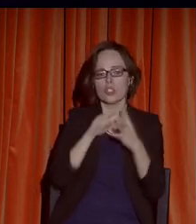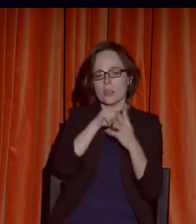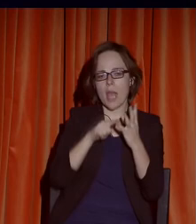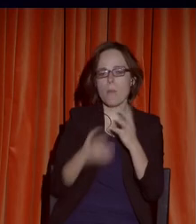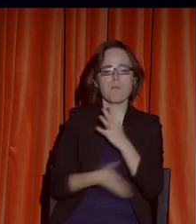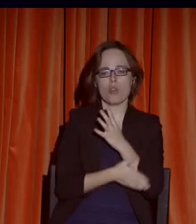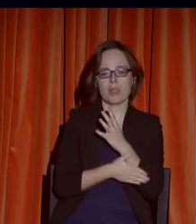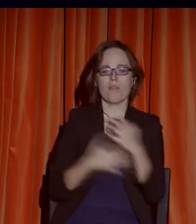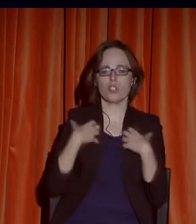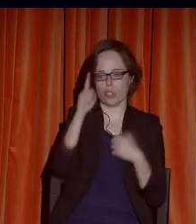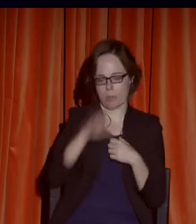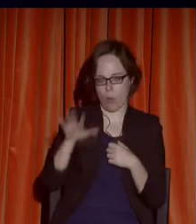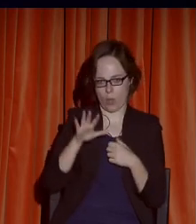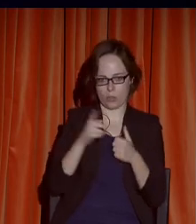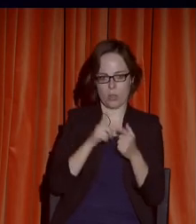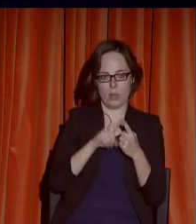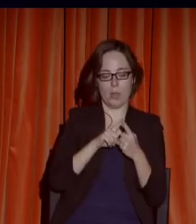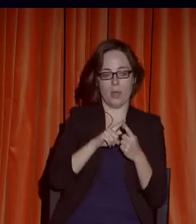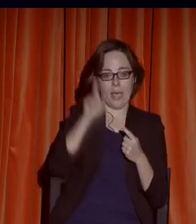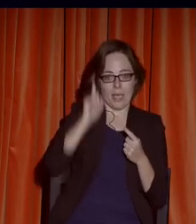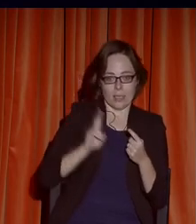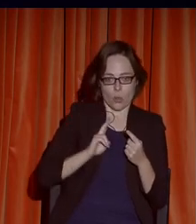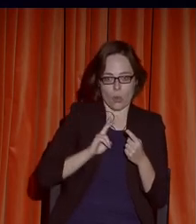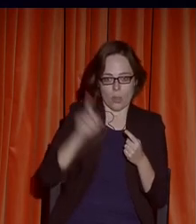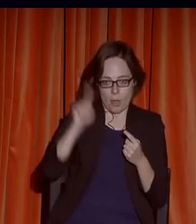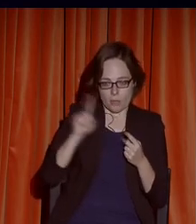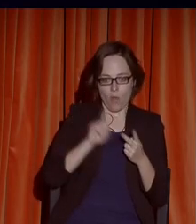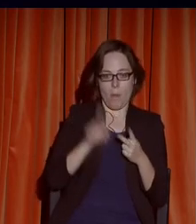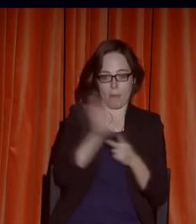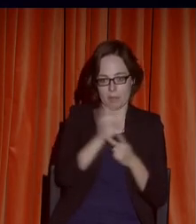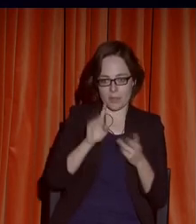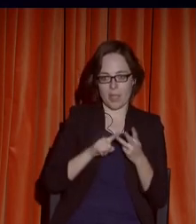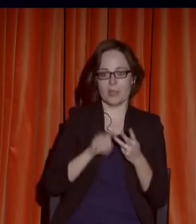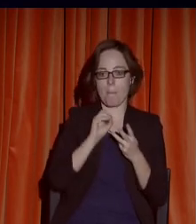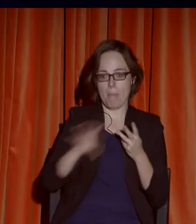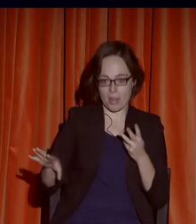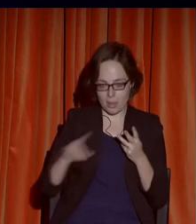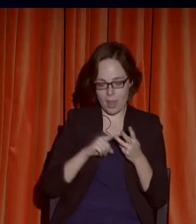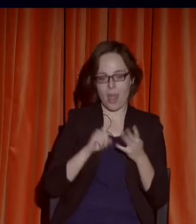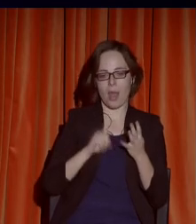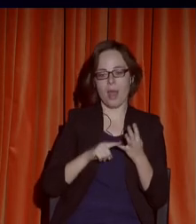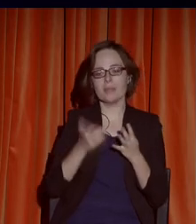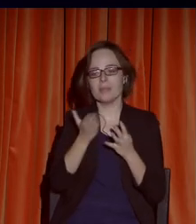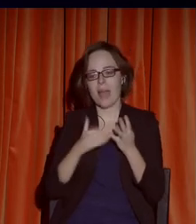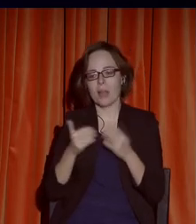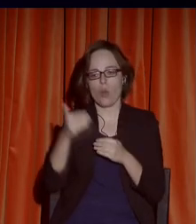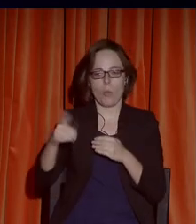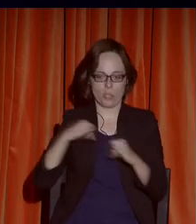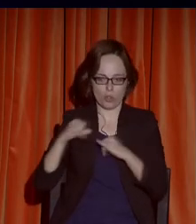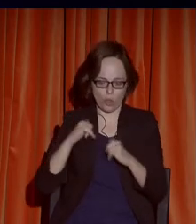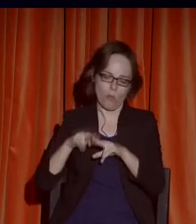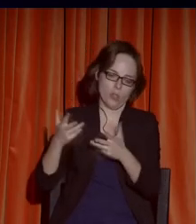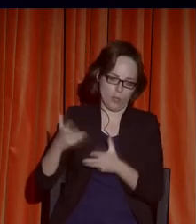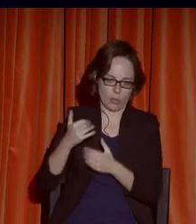społecznego. Patrzy na instytucje państwowe, na biznes, na media i na sektor pozarządowy. No i bada, w jaki sposób